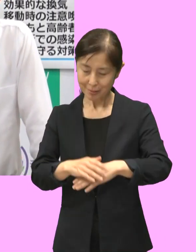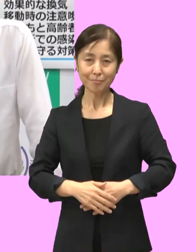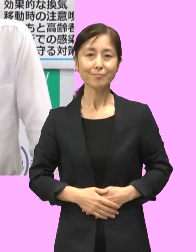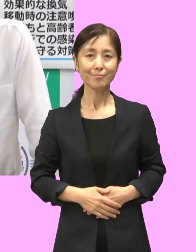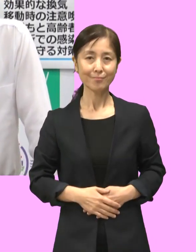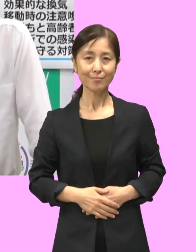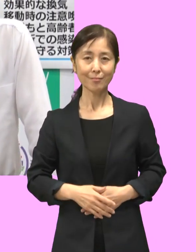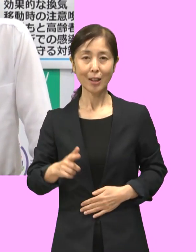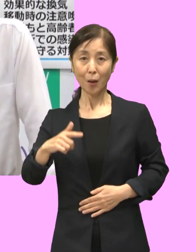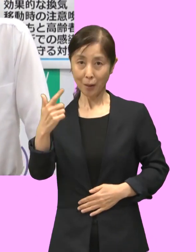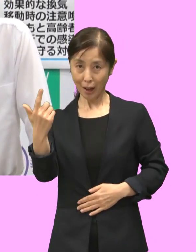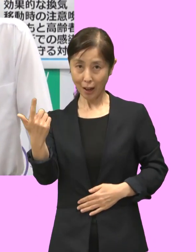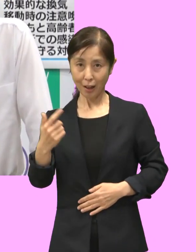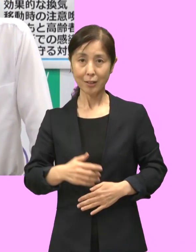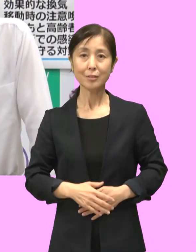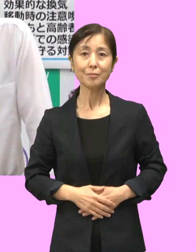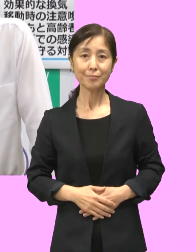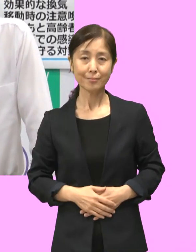他にございますか。